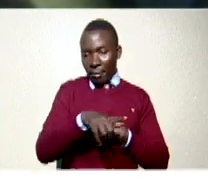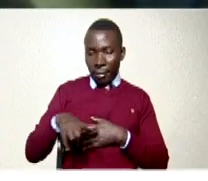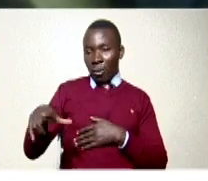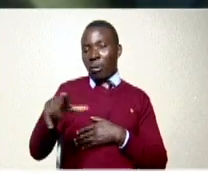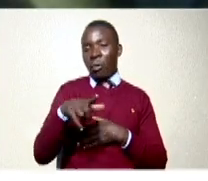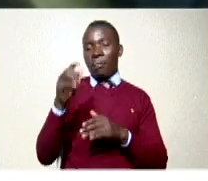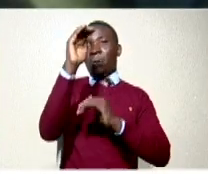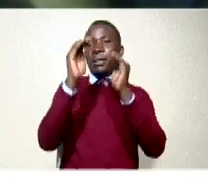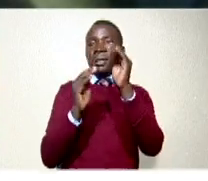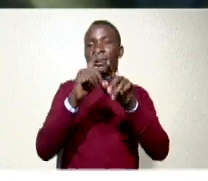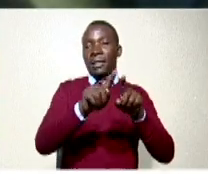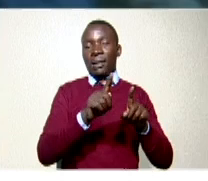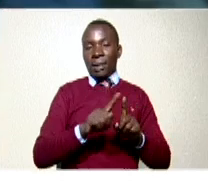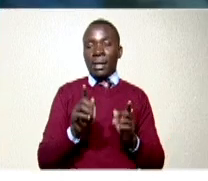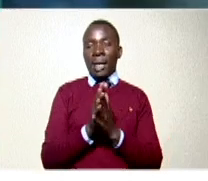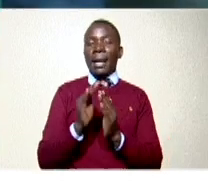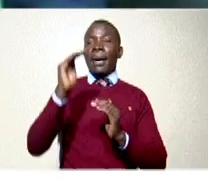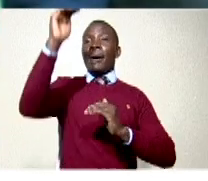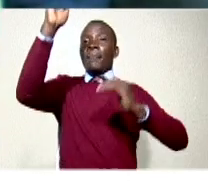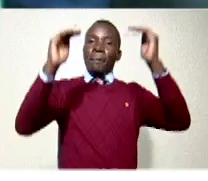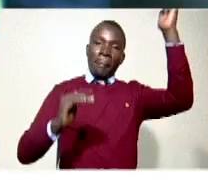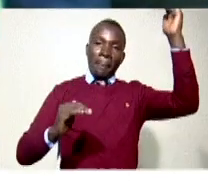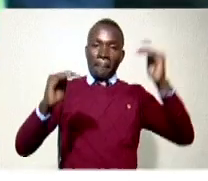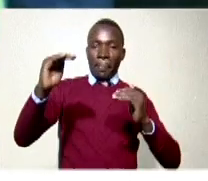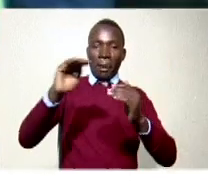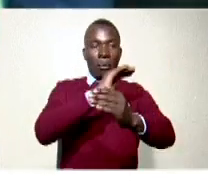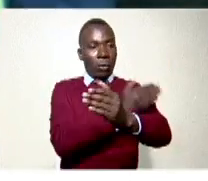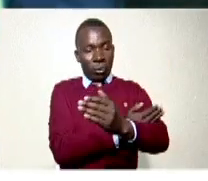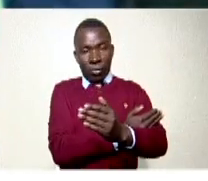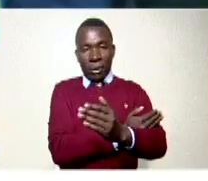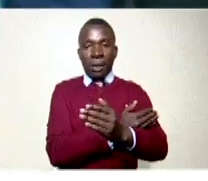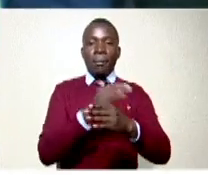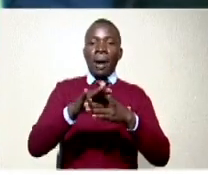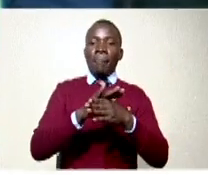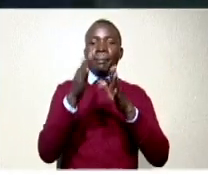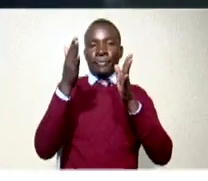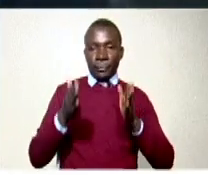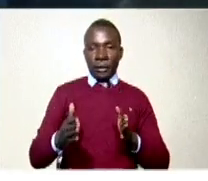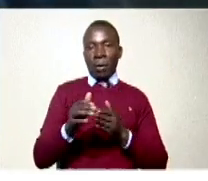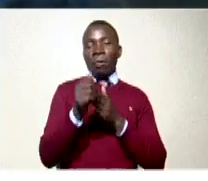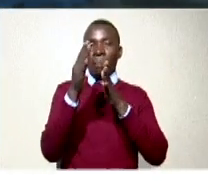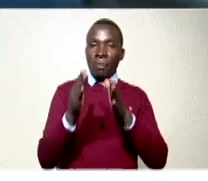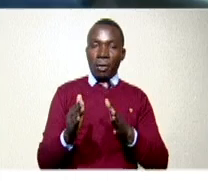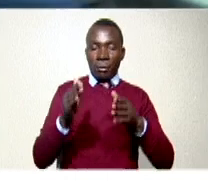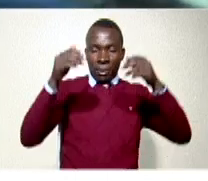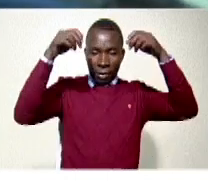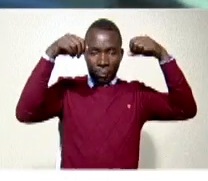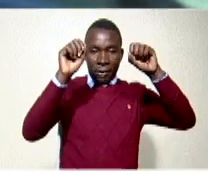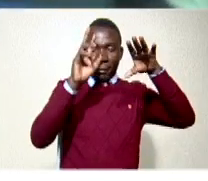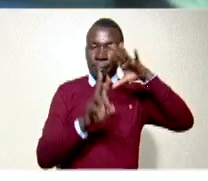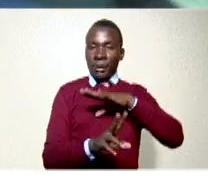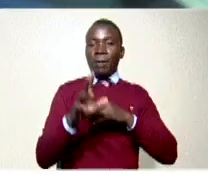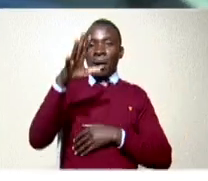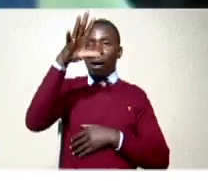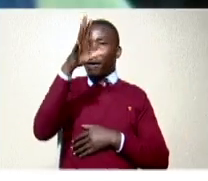hasi mu nzego zinyuranye n'ubusumbane mu bushobozi bwa ba rwiyemezamirimo. Umuyobozi wungirije wa Komisiyo y'Afurika Yunze Ubumwe,